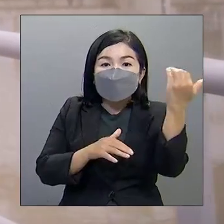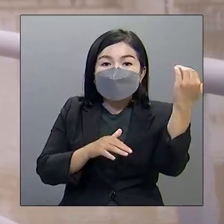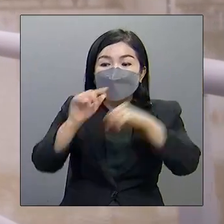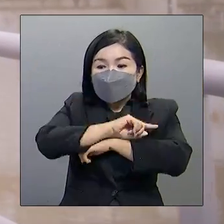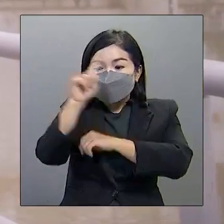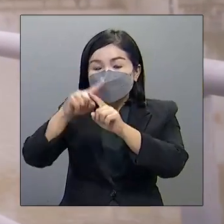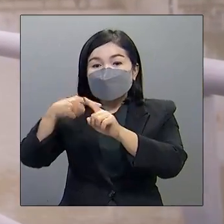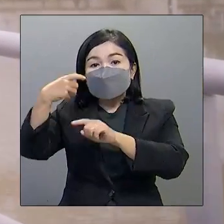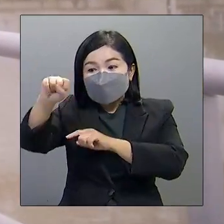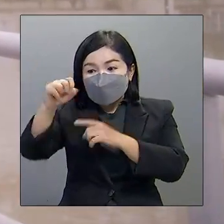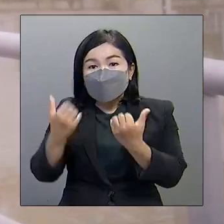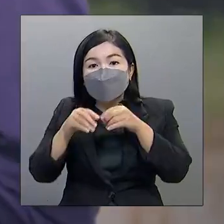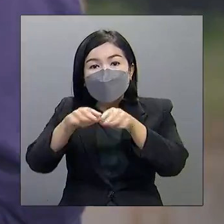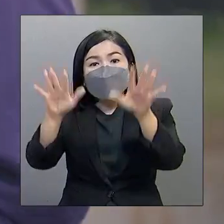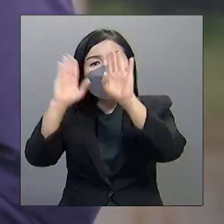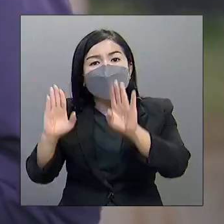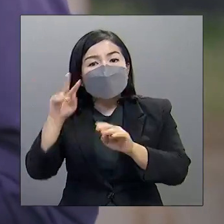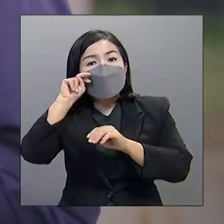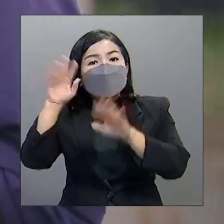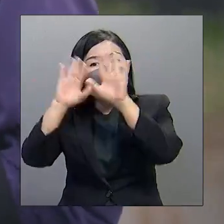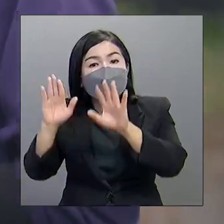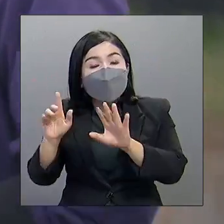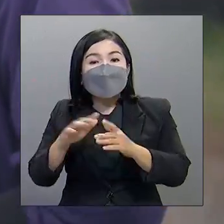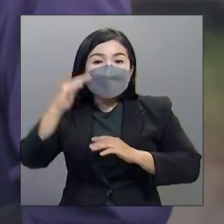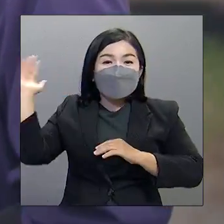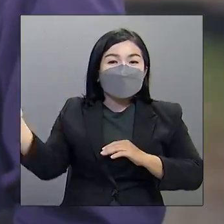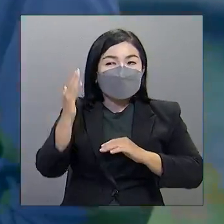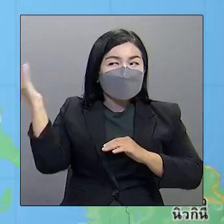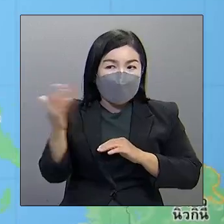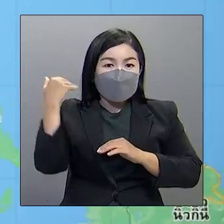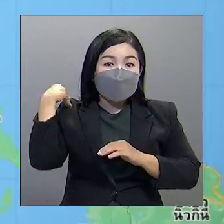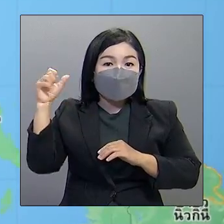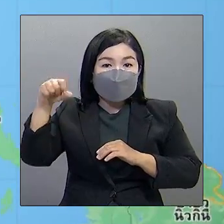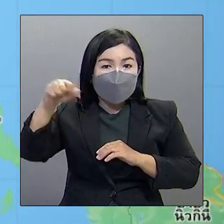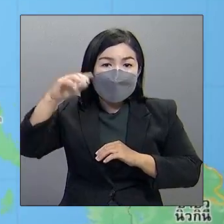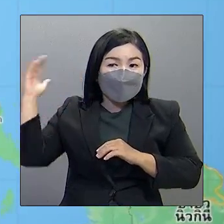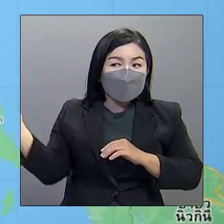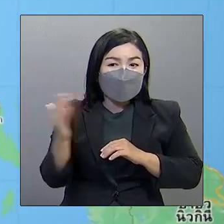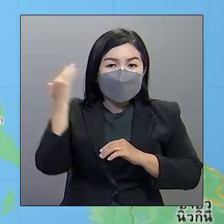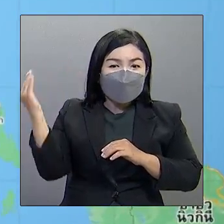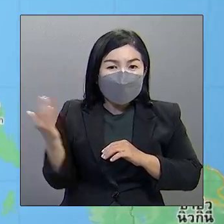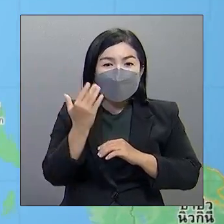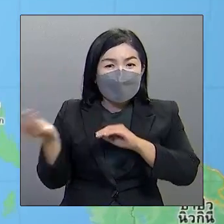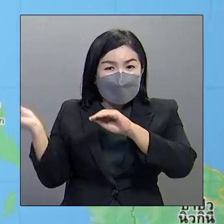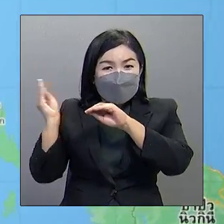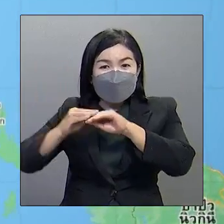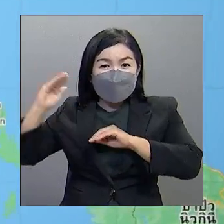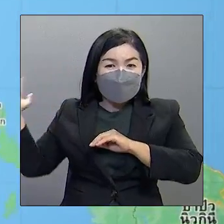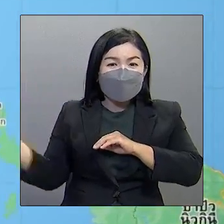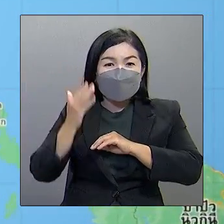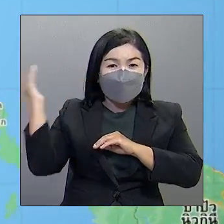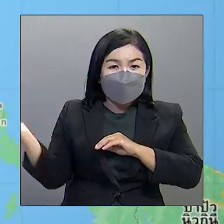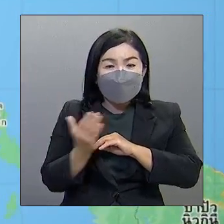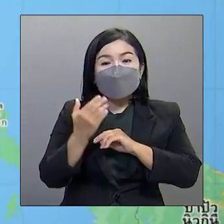ตุลาคมที่ออกอากาศเนี่ยสถานการณ์จะเป็นไงครับ ตอนนี้มีพายุก่อตัวเกิดขึ้นนะครับพายุเนี่ยได้ทวีกำลังแรงขึ้นเป็นพายุไต้ฝุ่นแล้